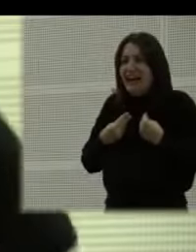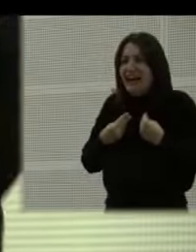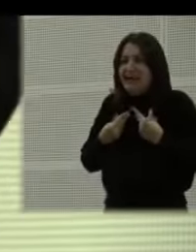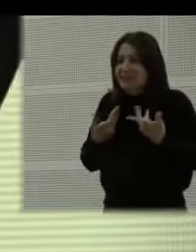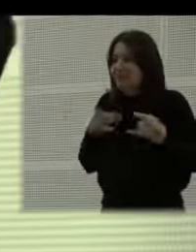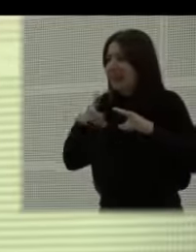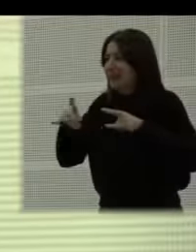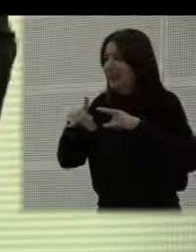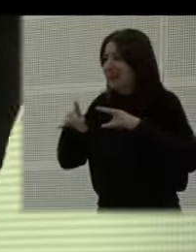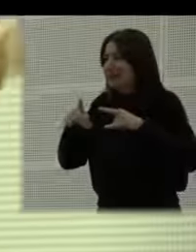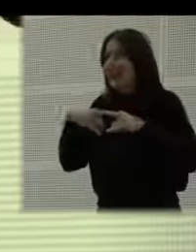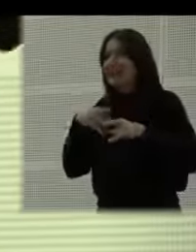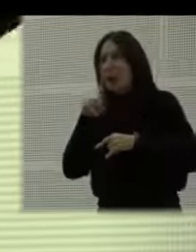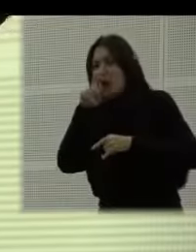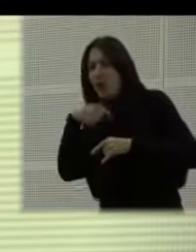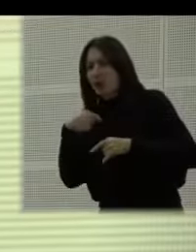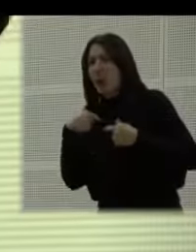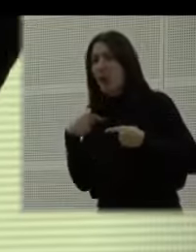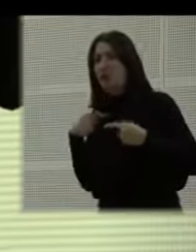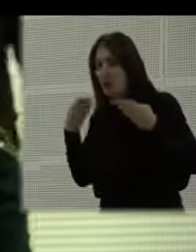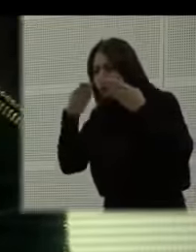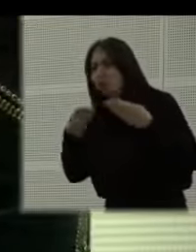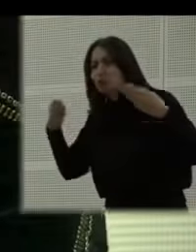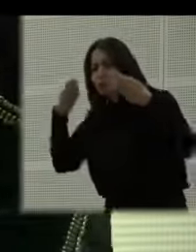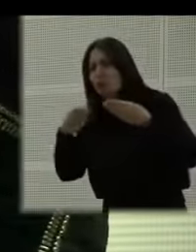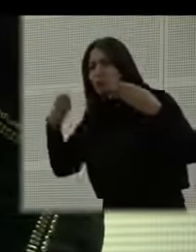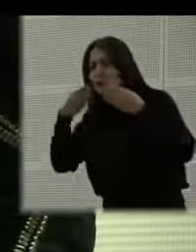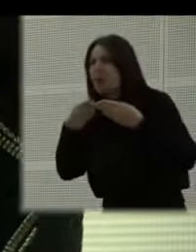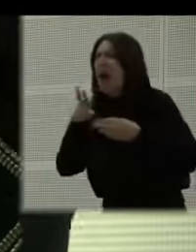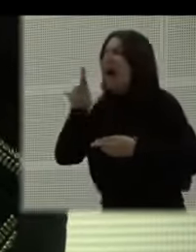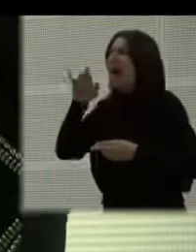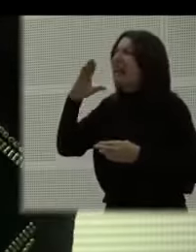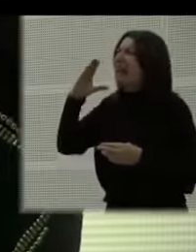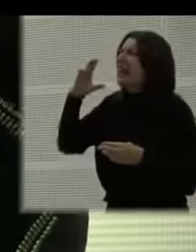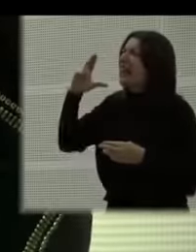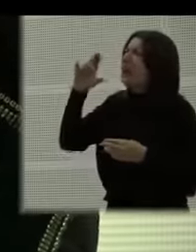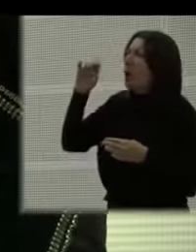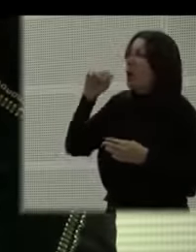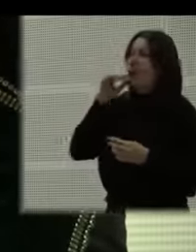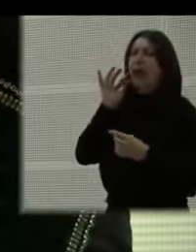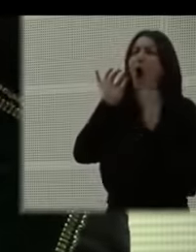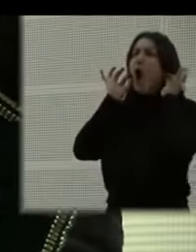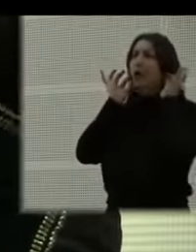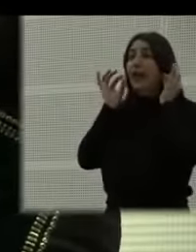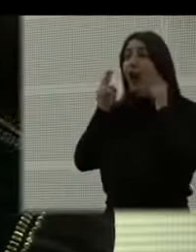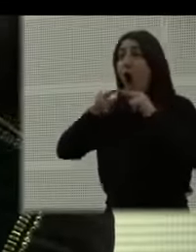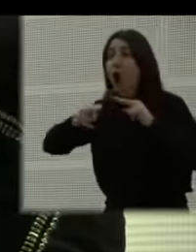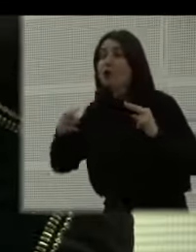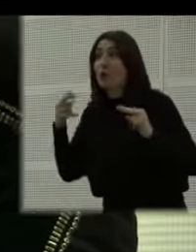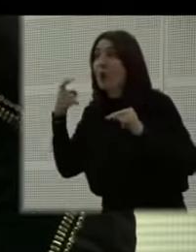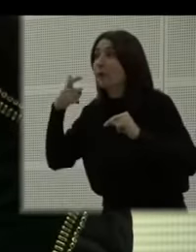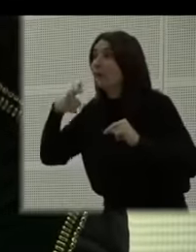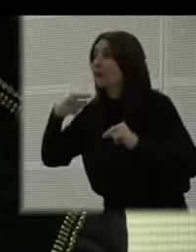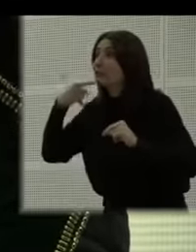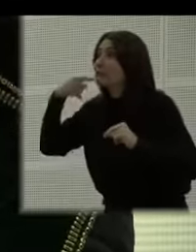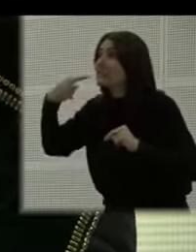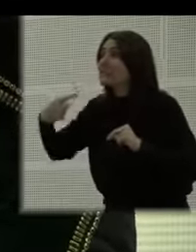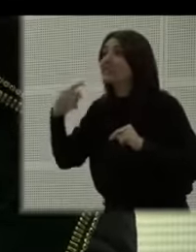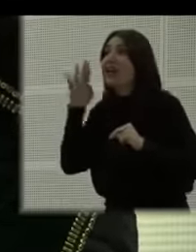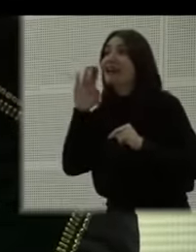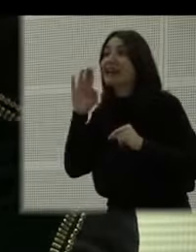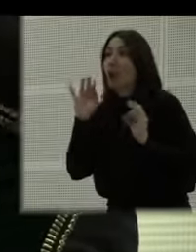che io sono una persona curiosa, ho fatto uno studio e ho scoperto perché si dice ricchione.